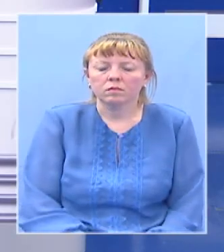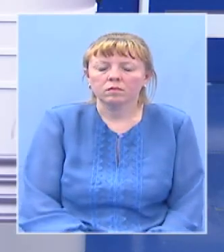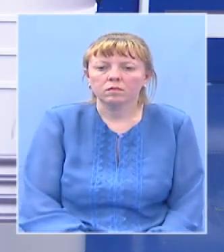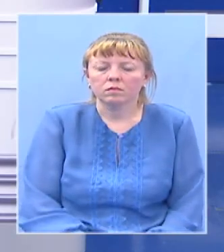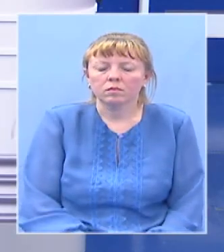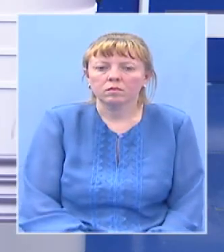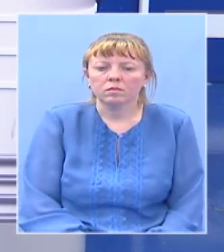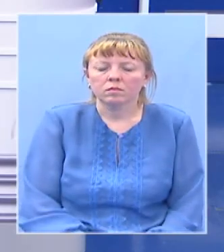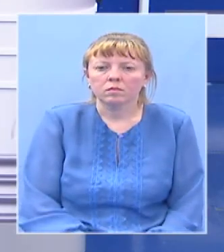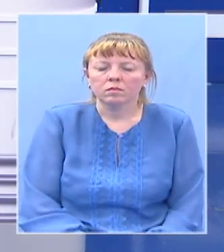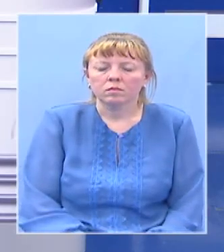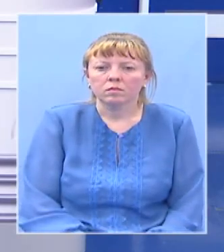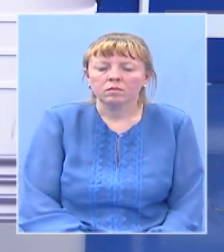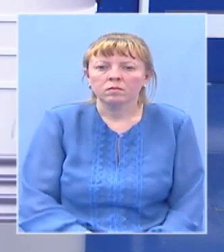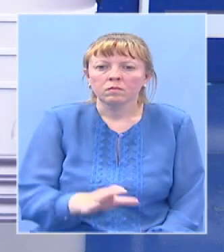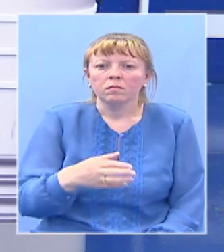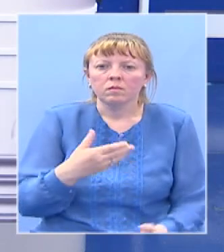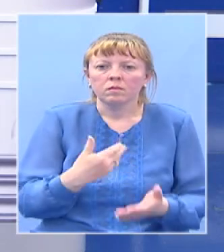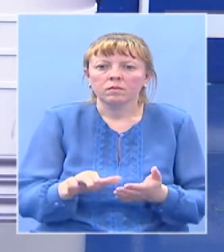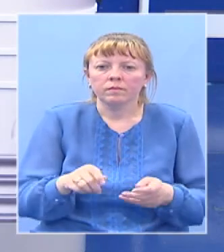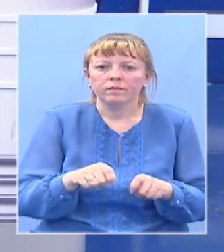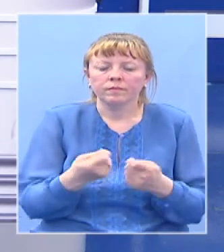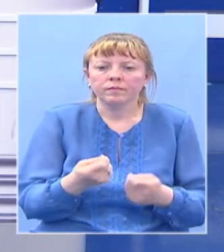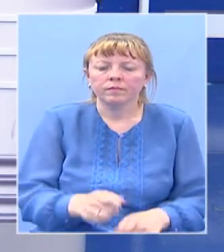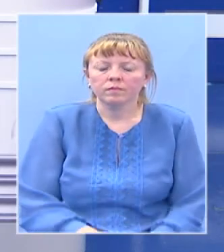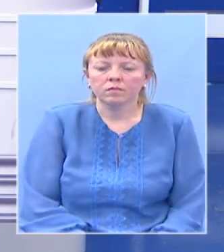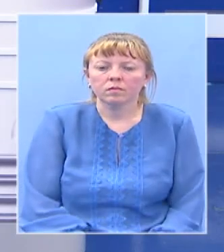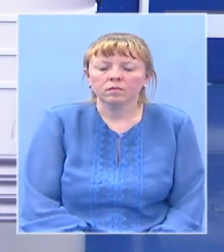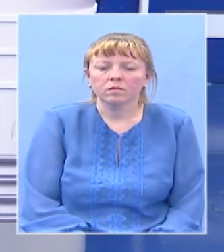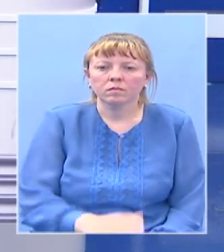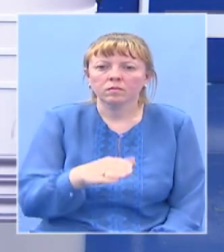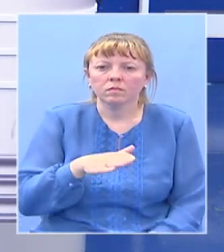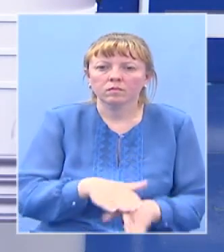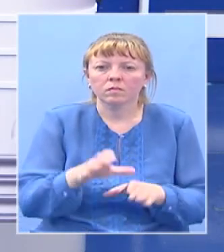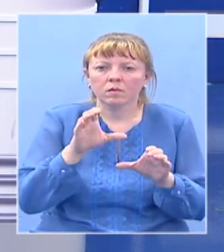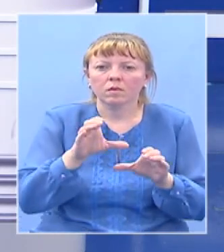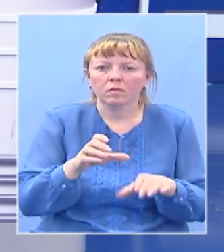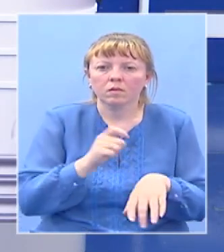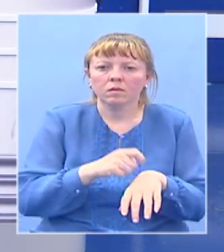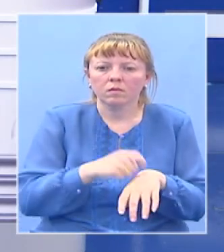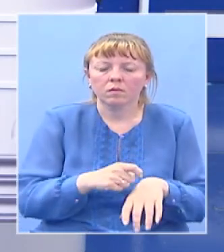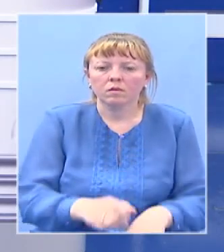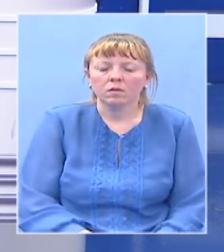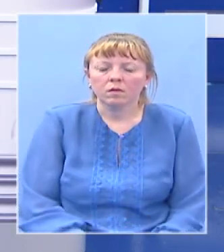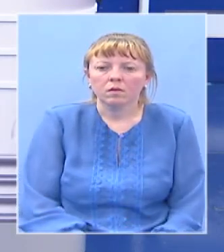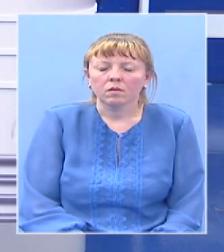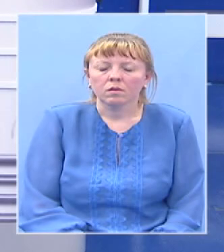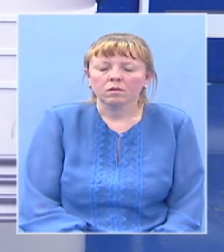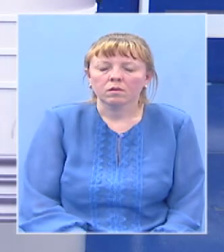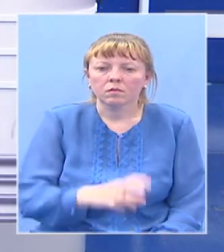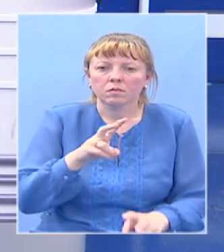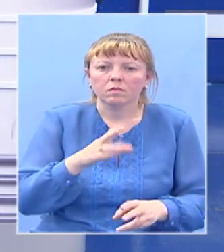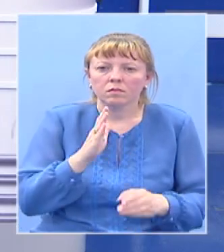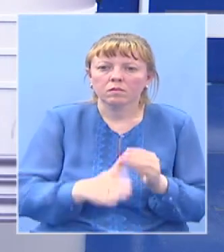нарушения в случае устранения нарушения рекомендация считается исполнена законной сроки и на этом проверка